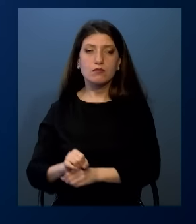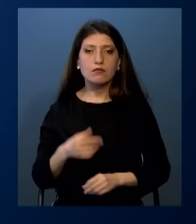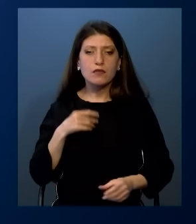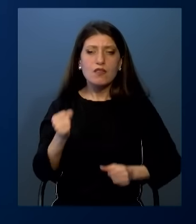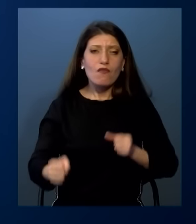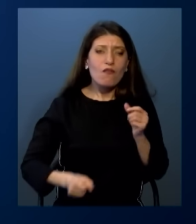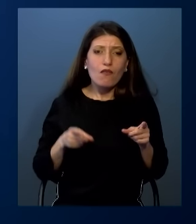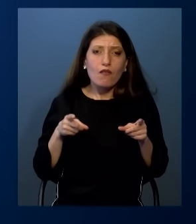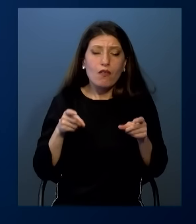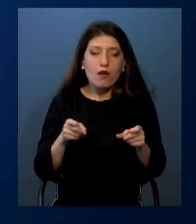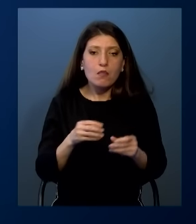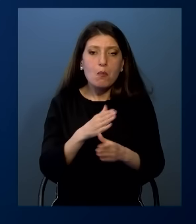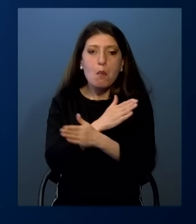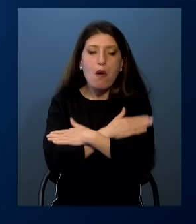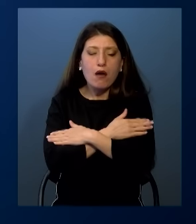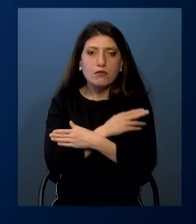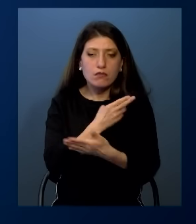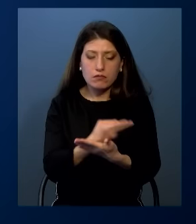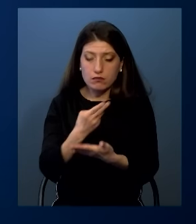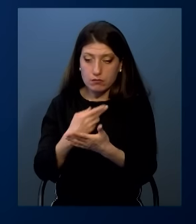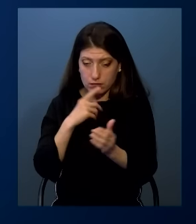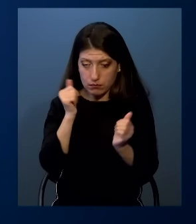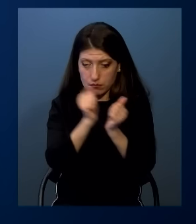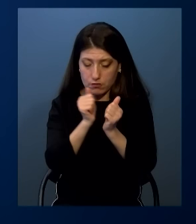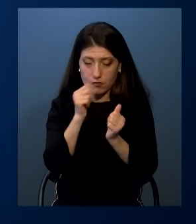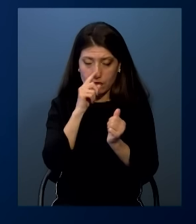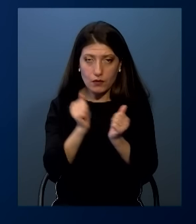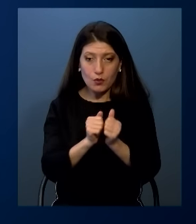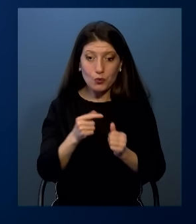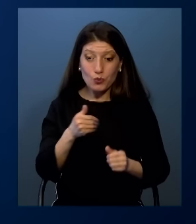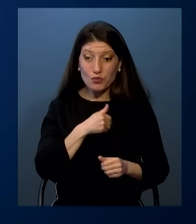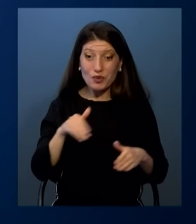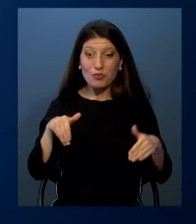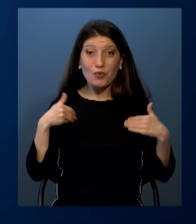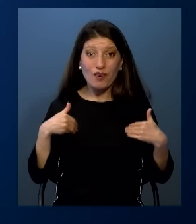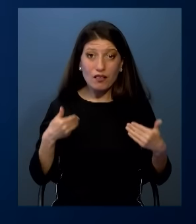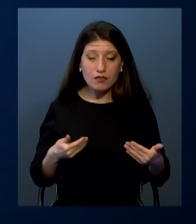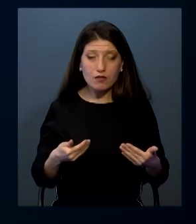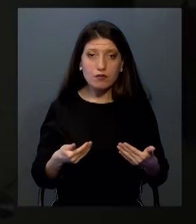Վազում եմ նրանց դիակների կողքով ու հենց մի պահ ուզում եմ ուրախանալ,